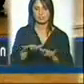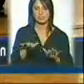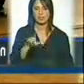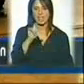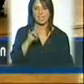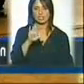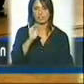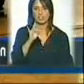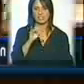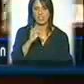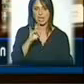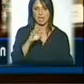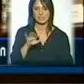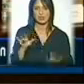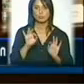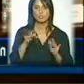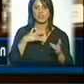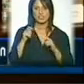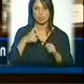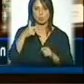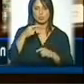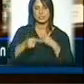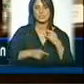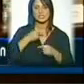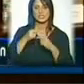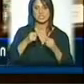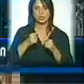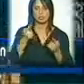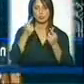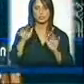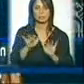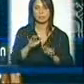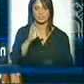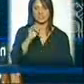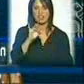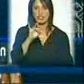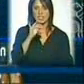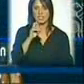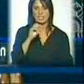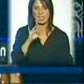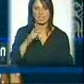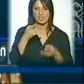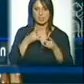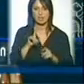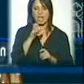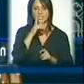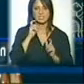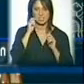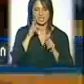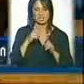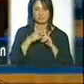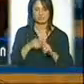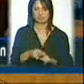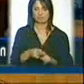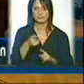პიანისტი ელისო ვირსალაძეა. მუსიკალური ფესტივალი წელს მეოცე საუკუნის უდიდესი პიანისტის სვიატოსლავ რიხტერის დაბადებიდან 100 წლისთავს